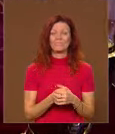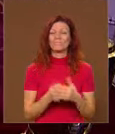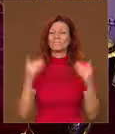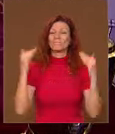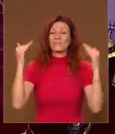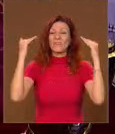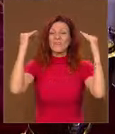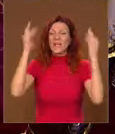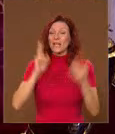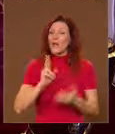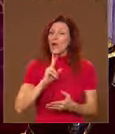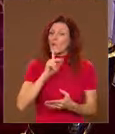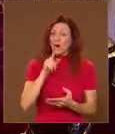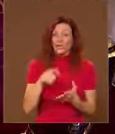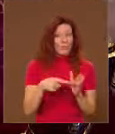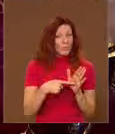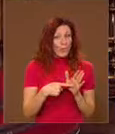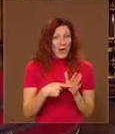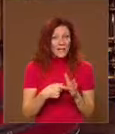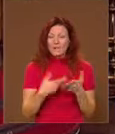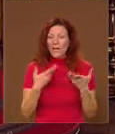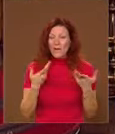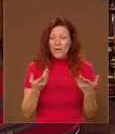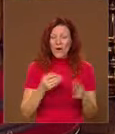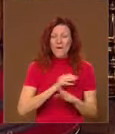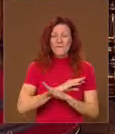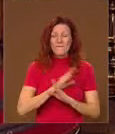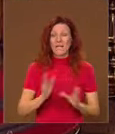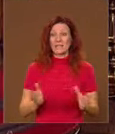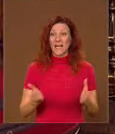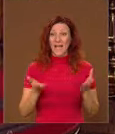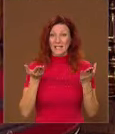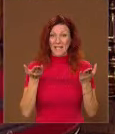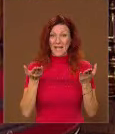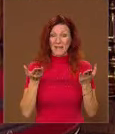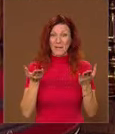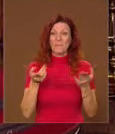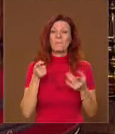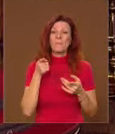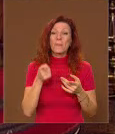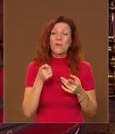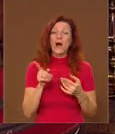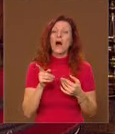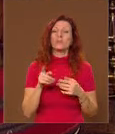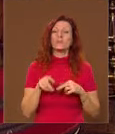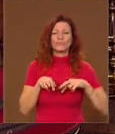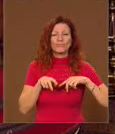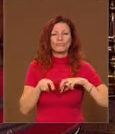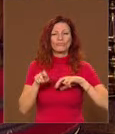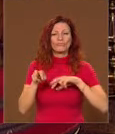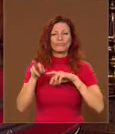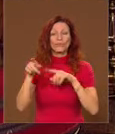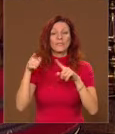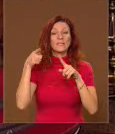Великият вход изобразява вече кръстния ход на Спасителя, неговата голготска саможертва.